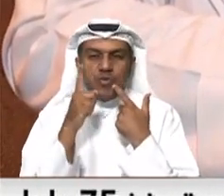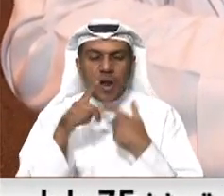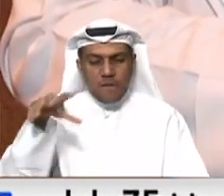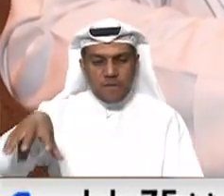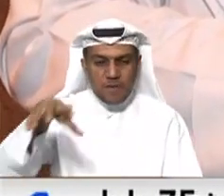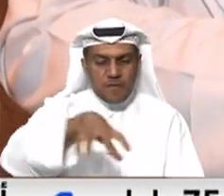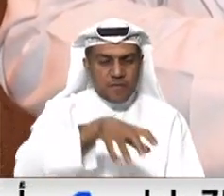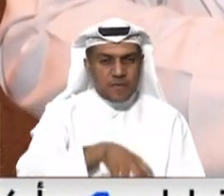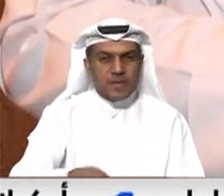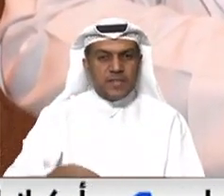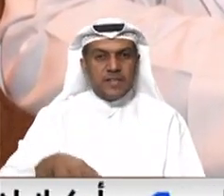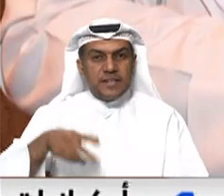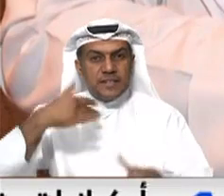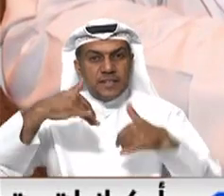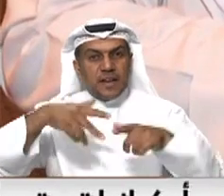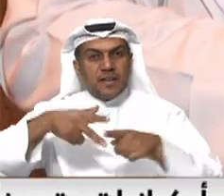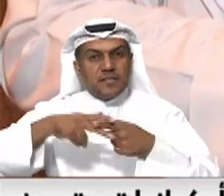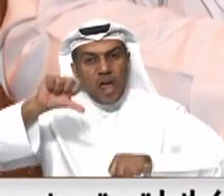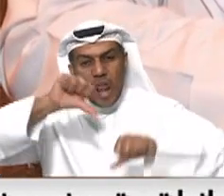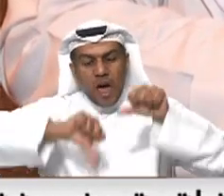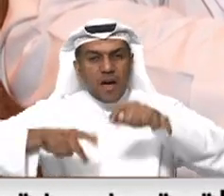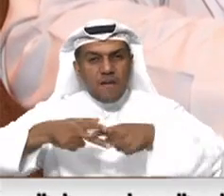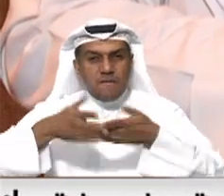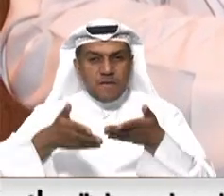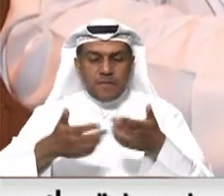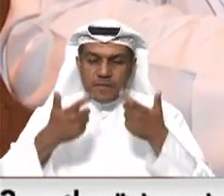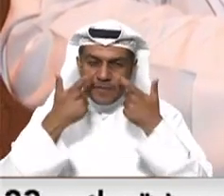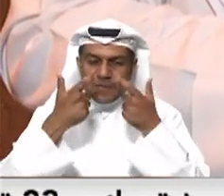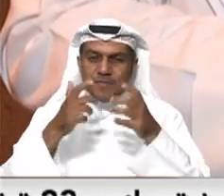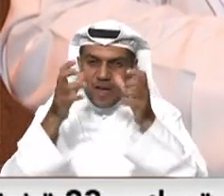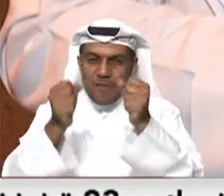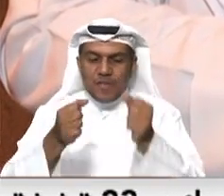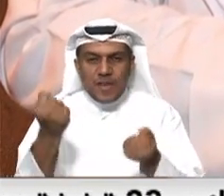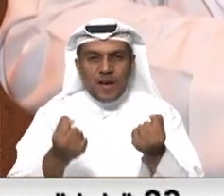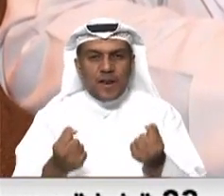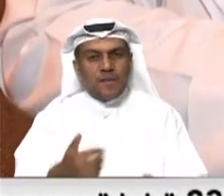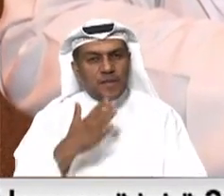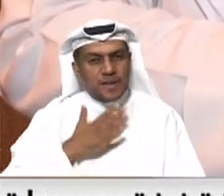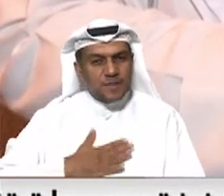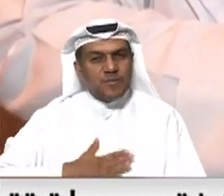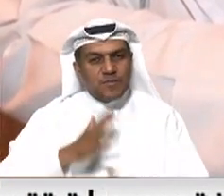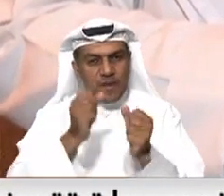البلاد لاستكمال عمليات الترميم والإصلاح. شكرا جزيلا لك فهد.